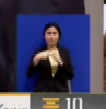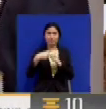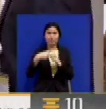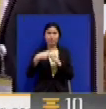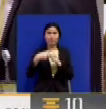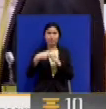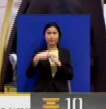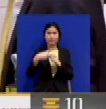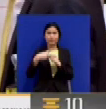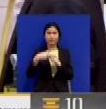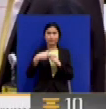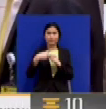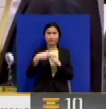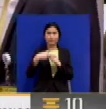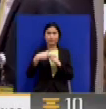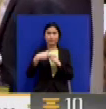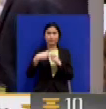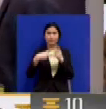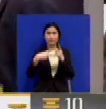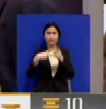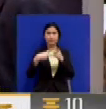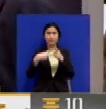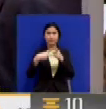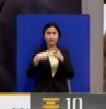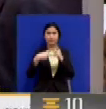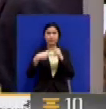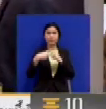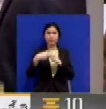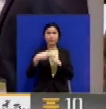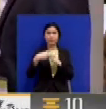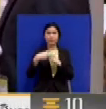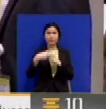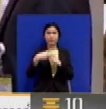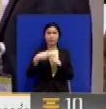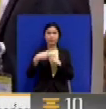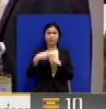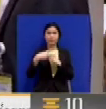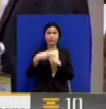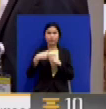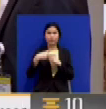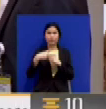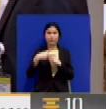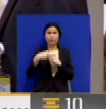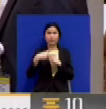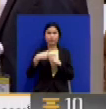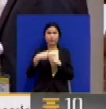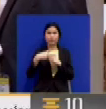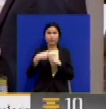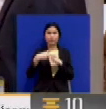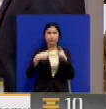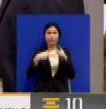แค่ว่าถ้าเราเป็นขั้วที่3แล้วเรามีให้เลือกนะฝั่งซ้ายฝั่งขวาสมมตินะฝั่งนึงเนี่ยเป็นได้สุ